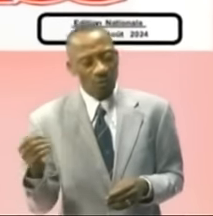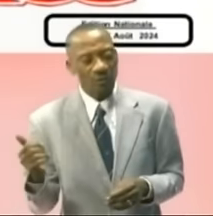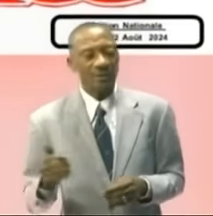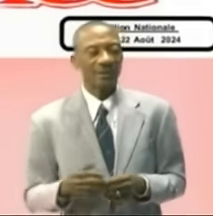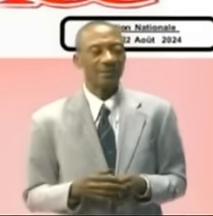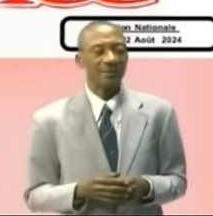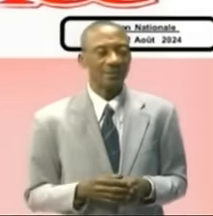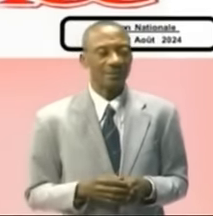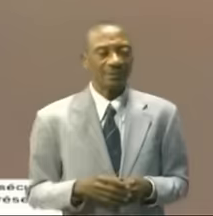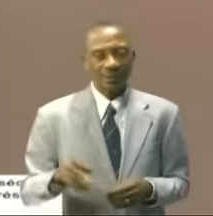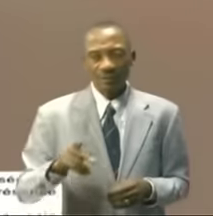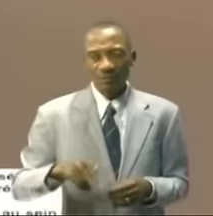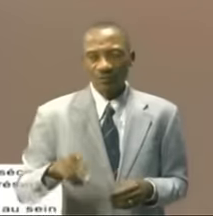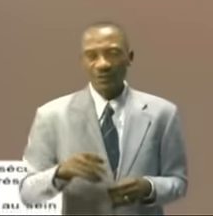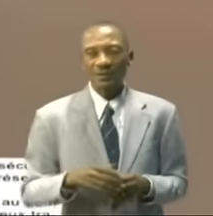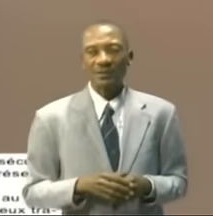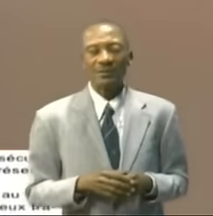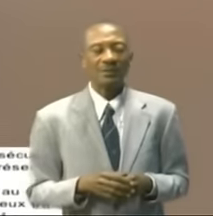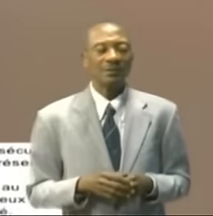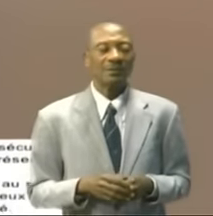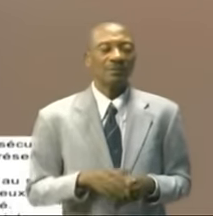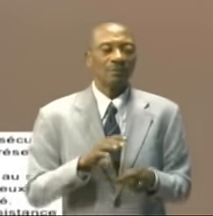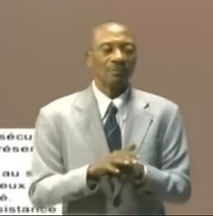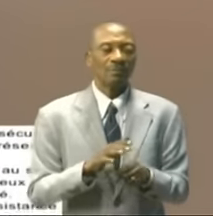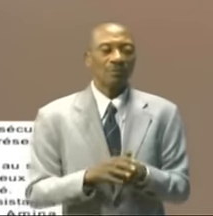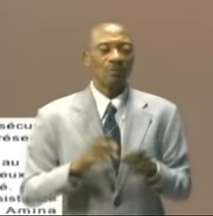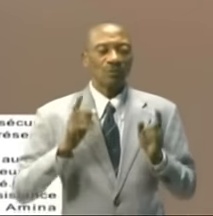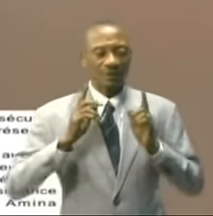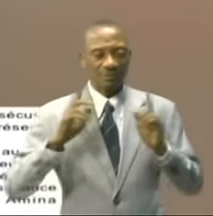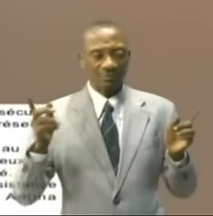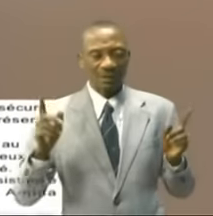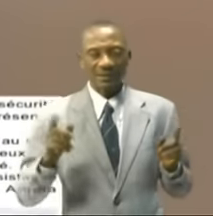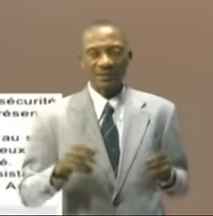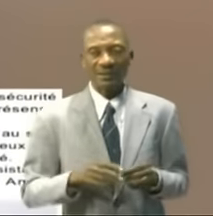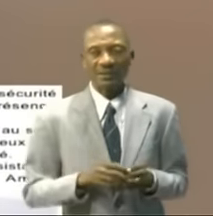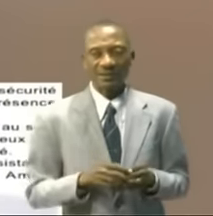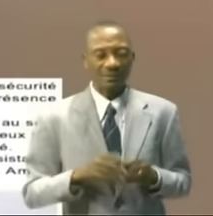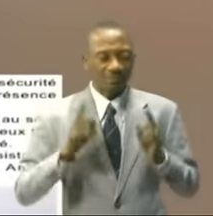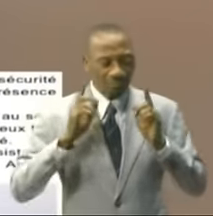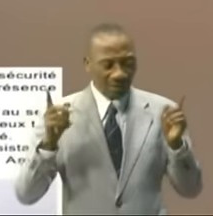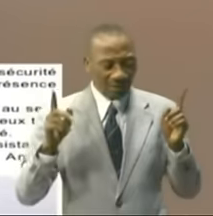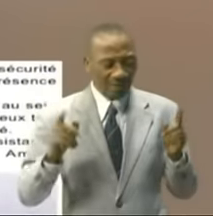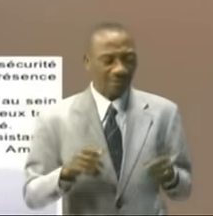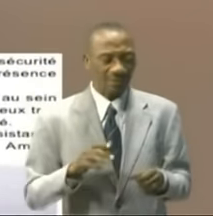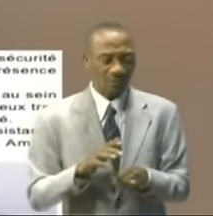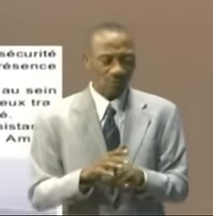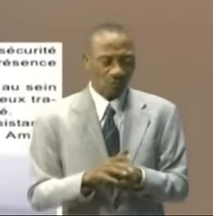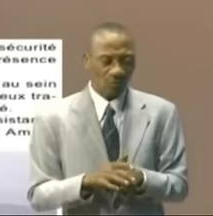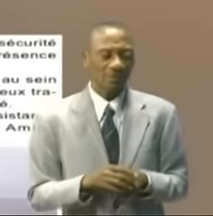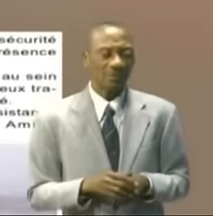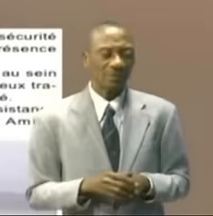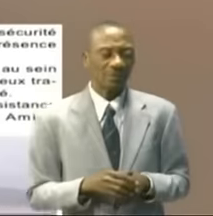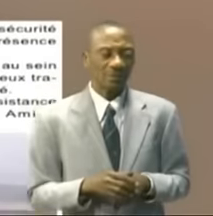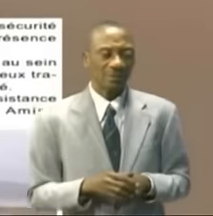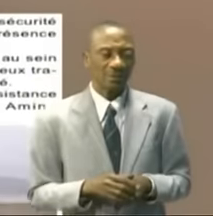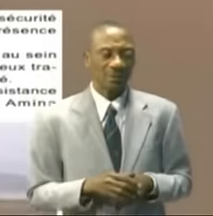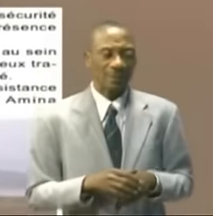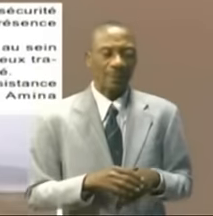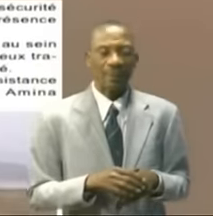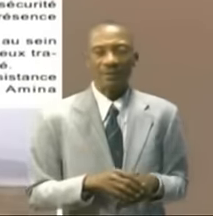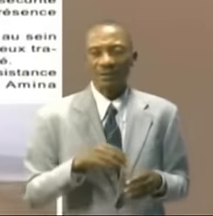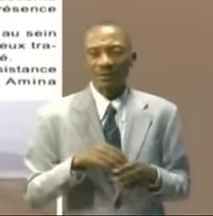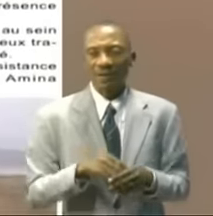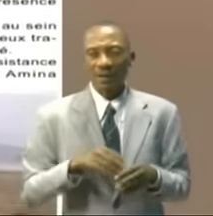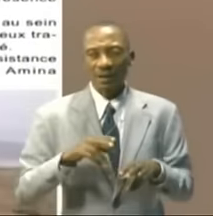constate la référence plus. Ce dernier a été tué mardi 20 août par des hommes armée dans la cité côtière de Moanda au